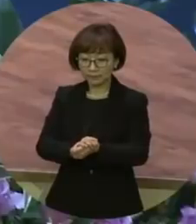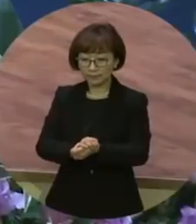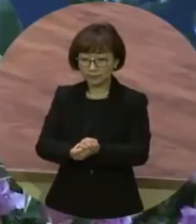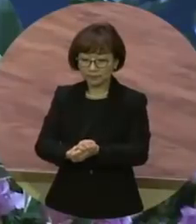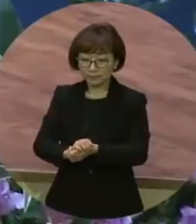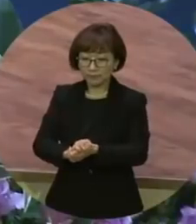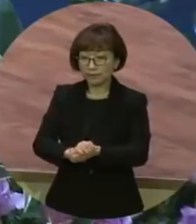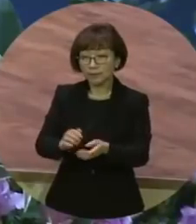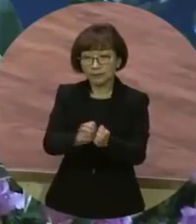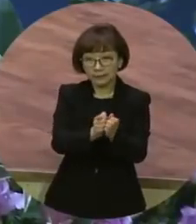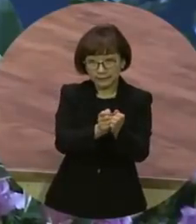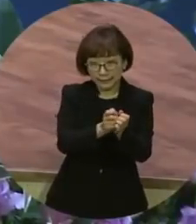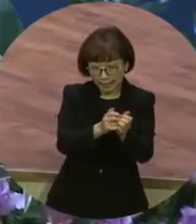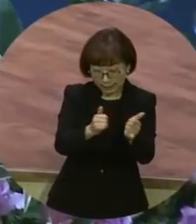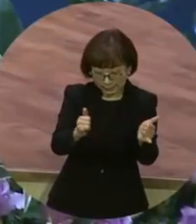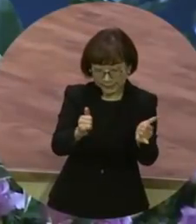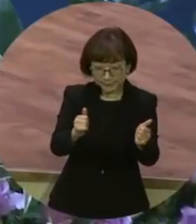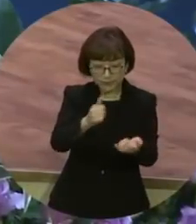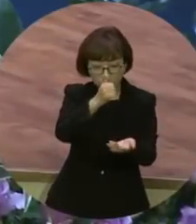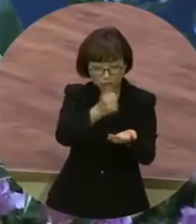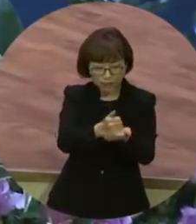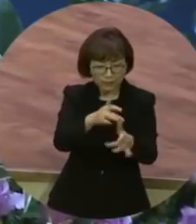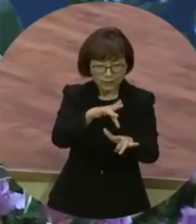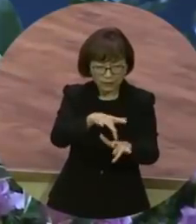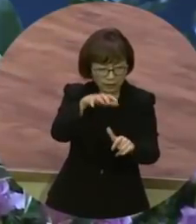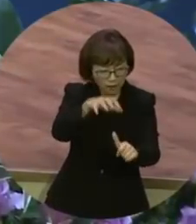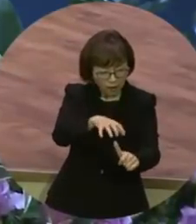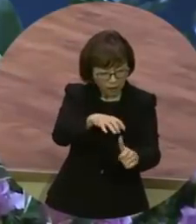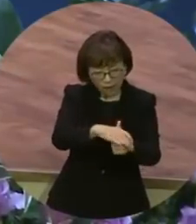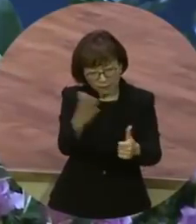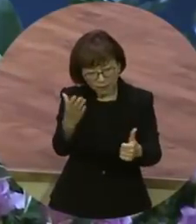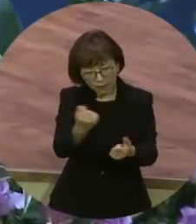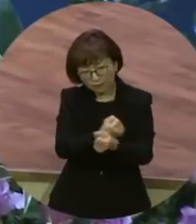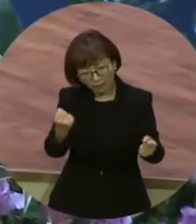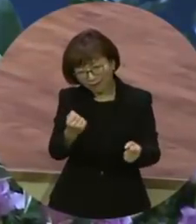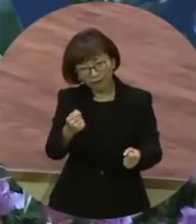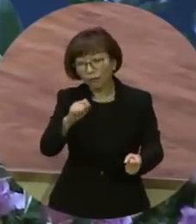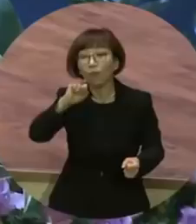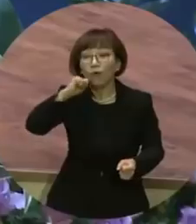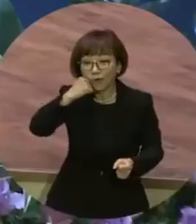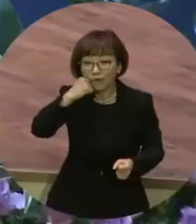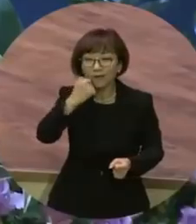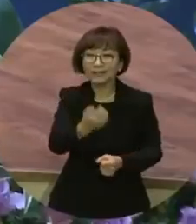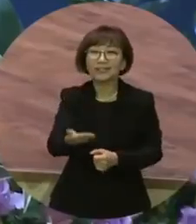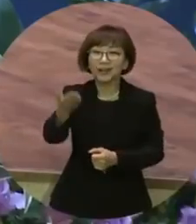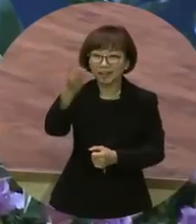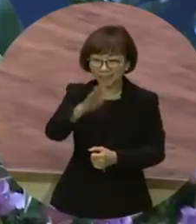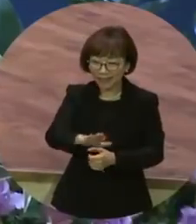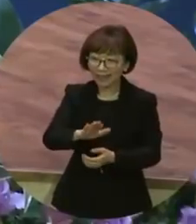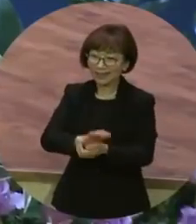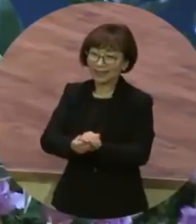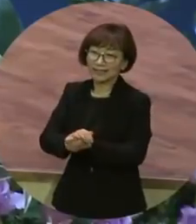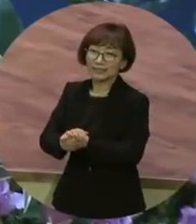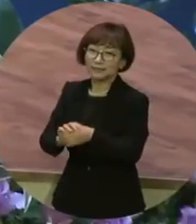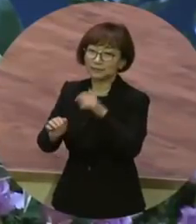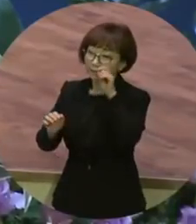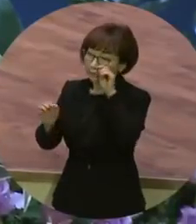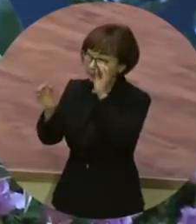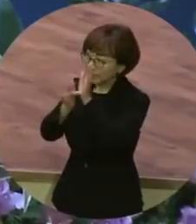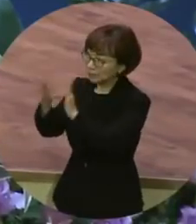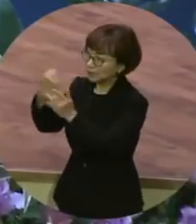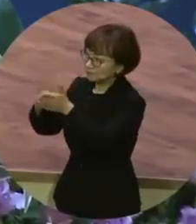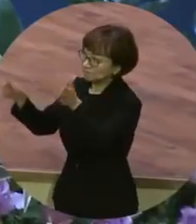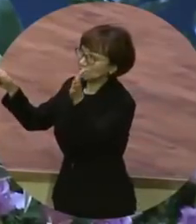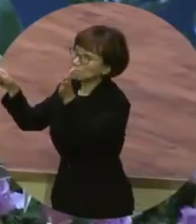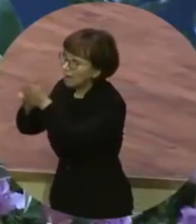빠져나올 수 없는데, 그 엄청난 계시를 본 적이 없다 할지라도 예수가 그리스도를 믿게 되면 흑암과 저주와 사주팔자